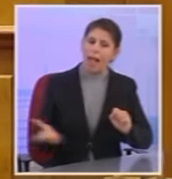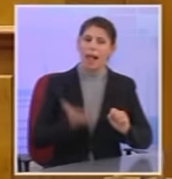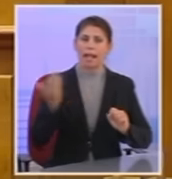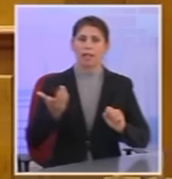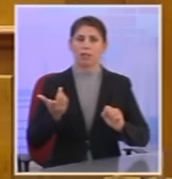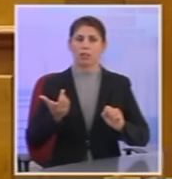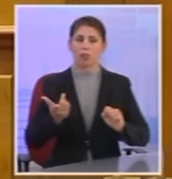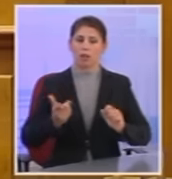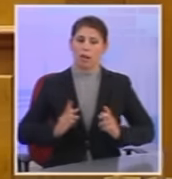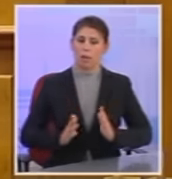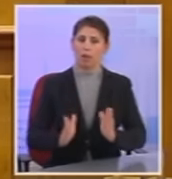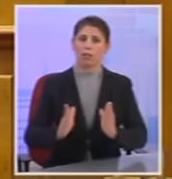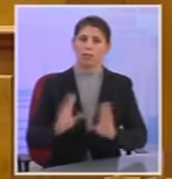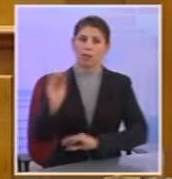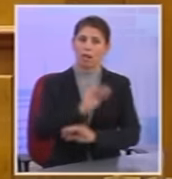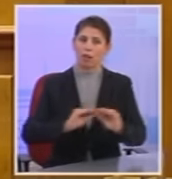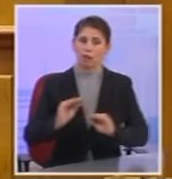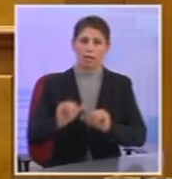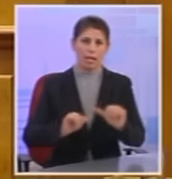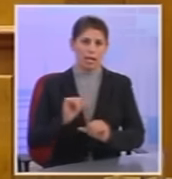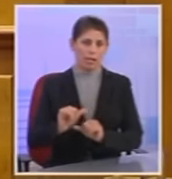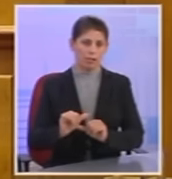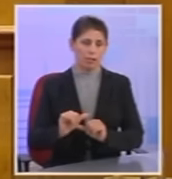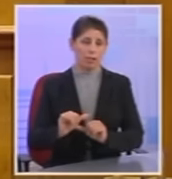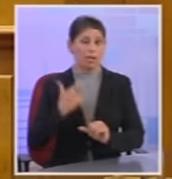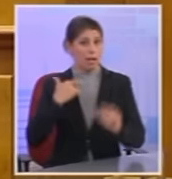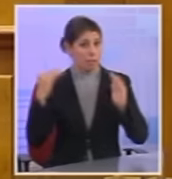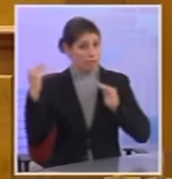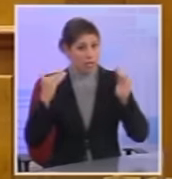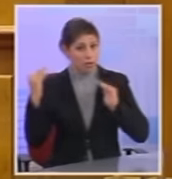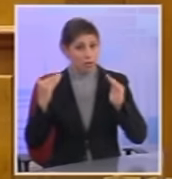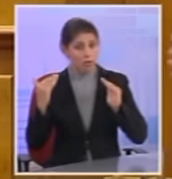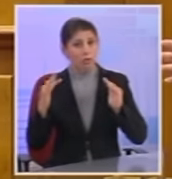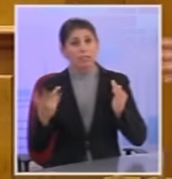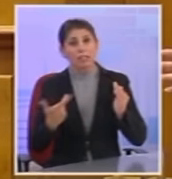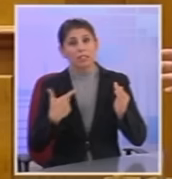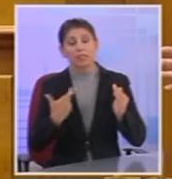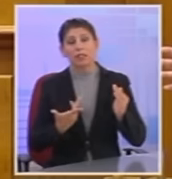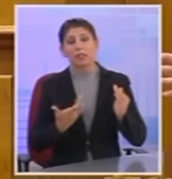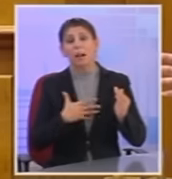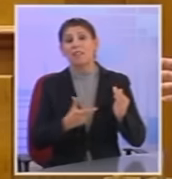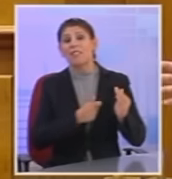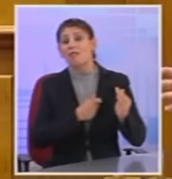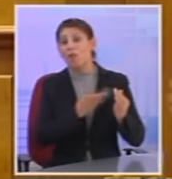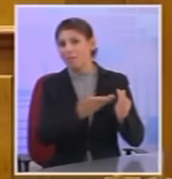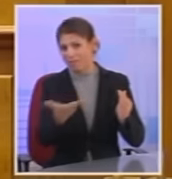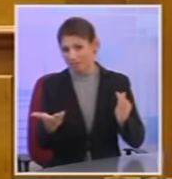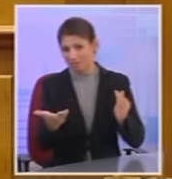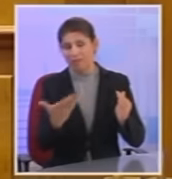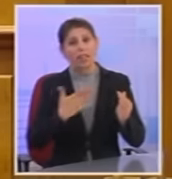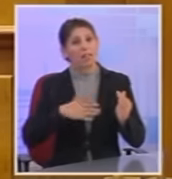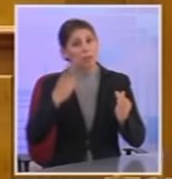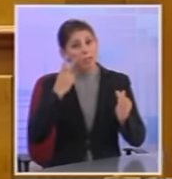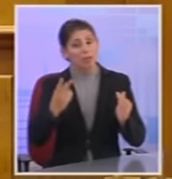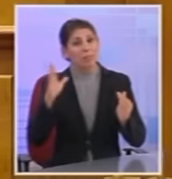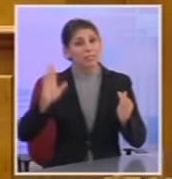να προωθήσουν διαστρωτικές αλλαγές. Επιφυλασσόμαστε γιατί δεν σας εμπιστευόμαστε και θέλουμε να